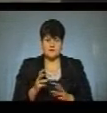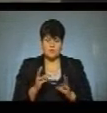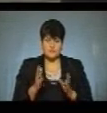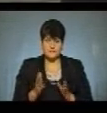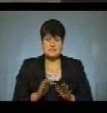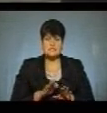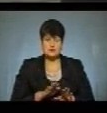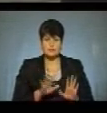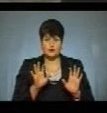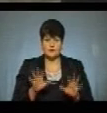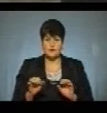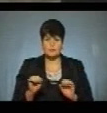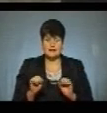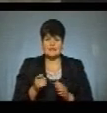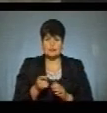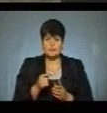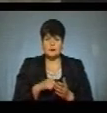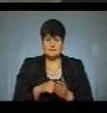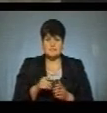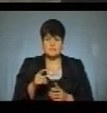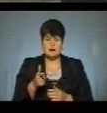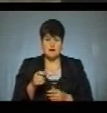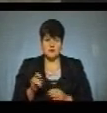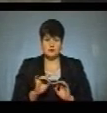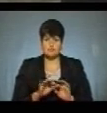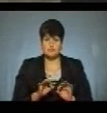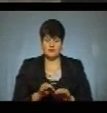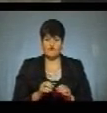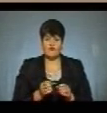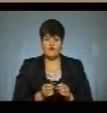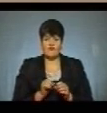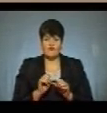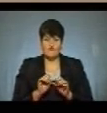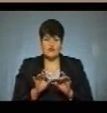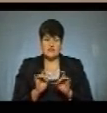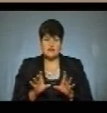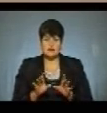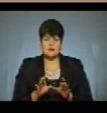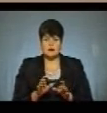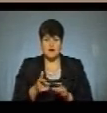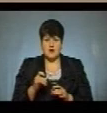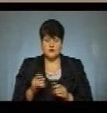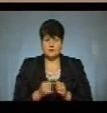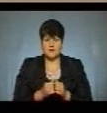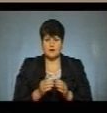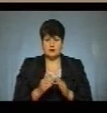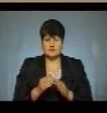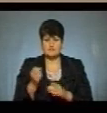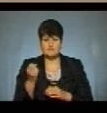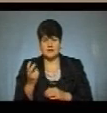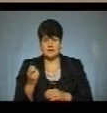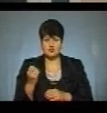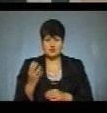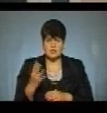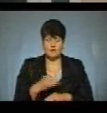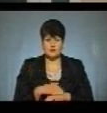Заступник голови правління «Тернопільміськгазу» Сергій Губиш розповідає, витік газу на ділянці газопроводу поблизу будинків 12 та 14 на